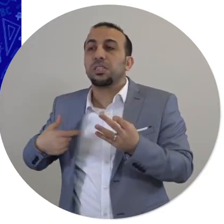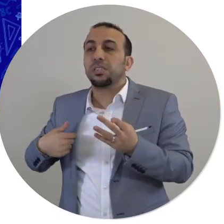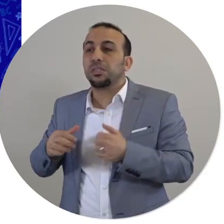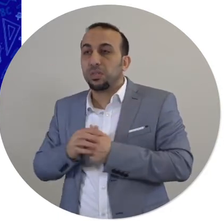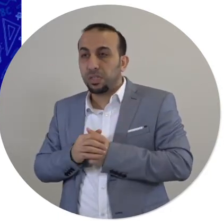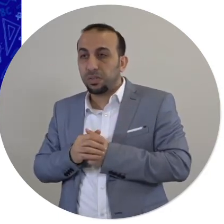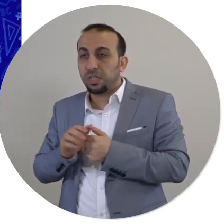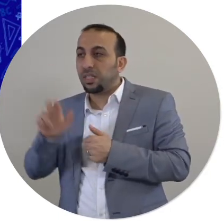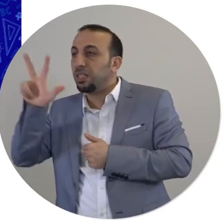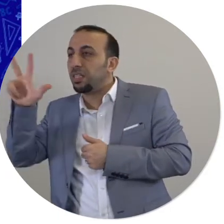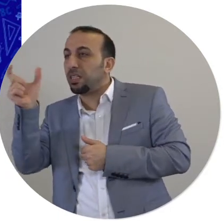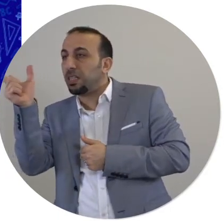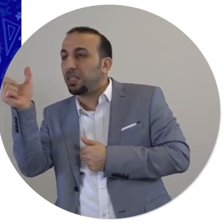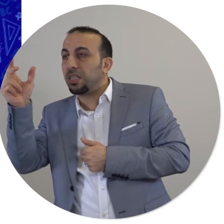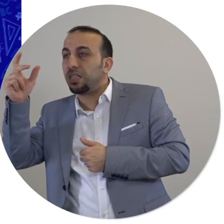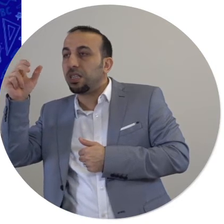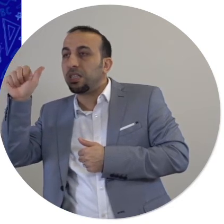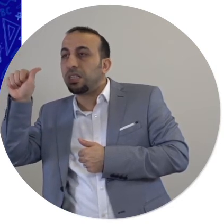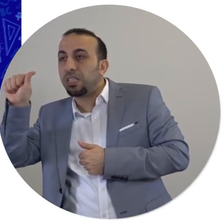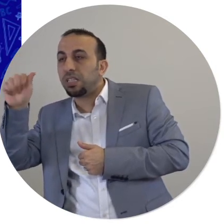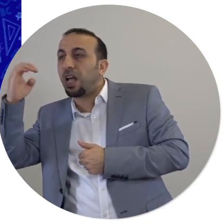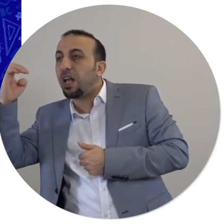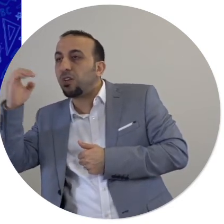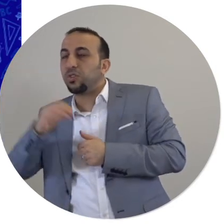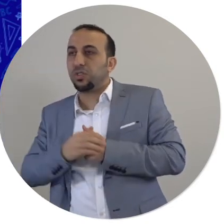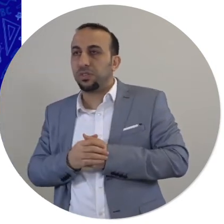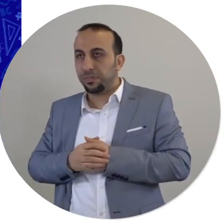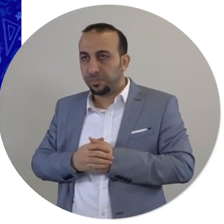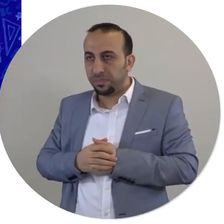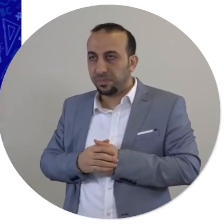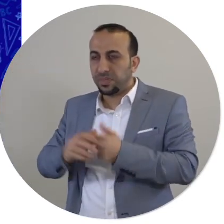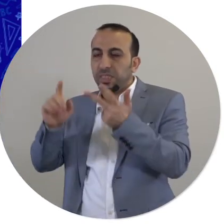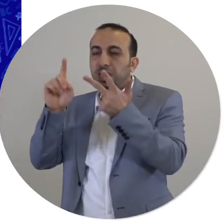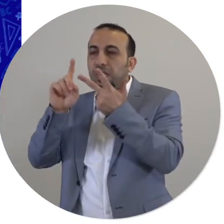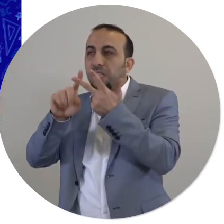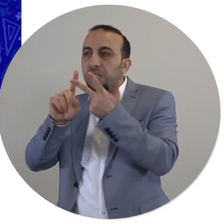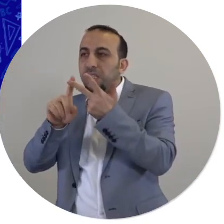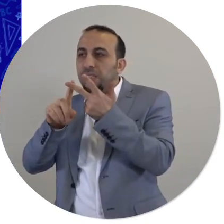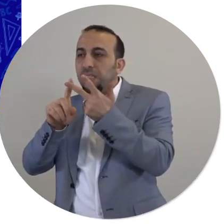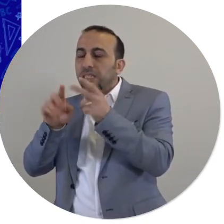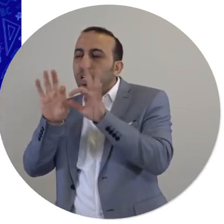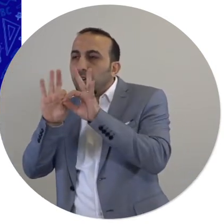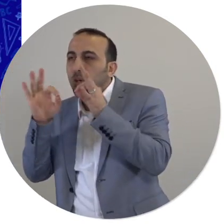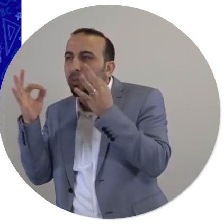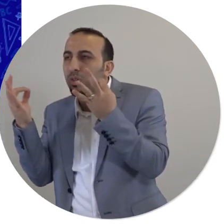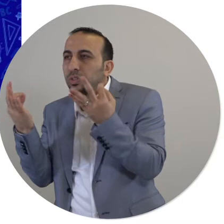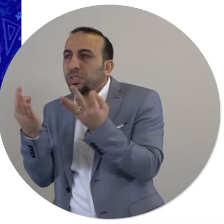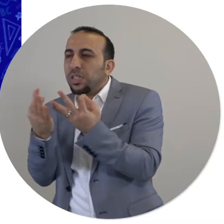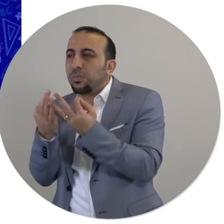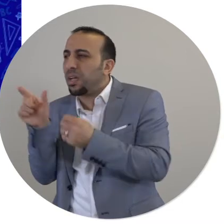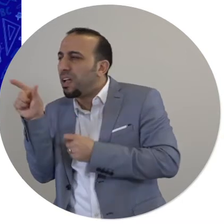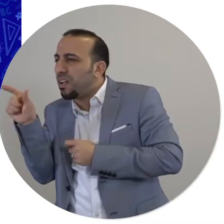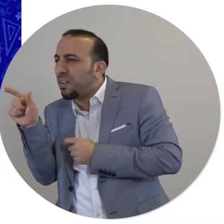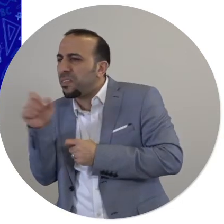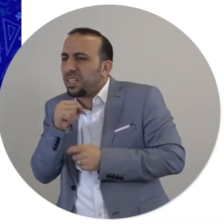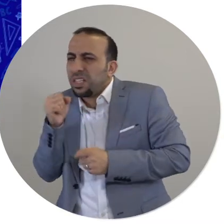التي يمر بها هذا المجتمع هي مرحلة النضج. بينما إذا كان هناك مجتمع فيه فئة